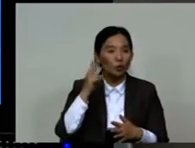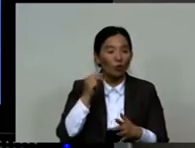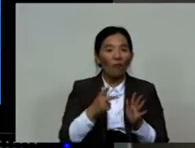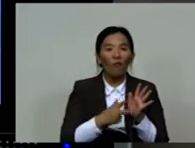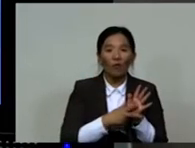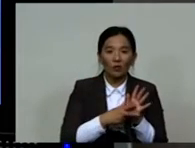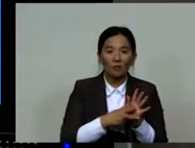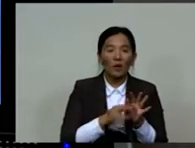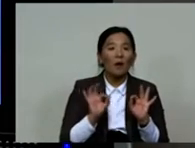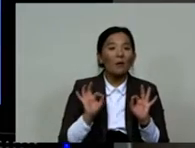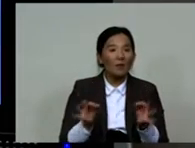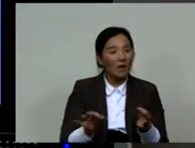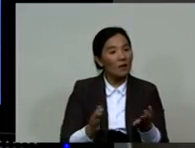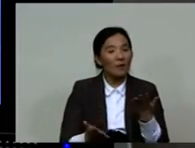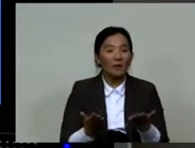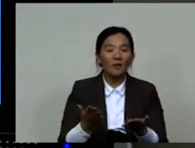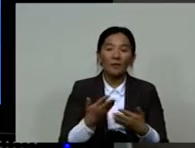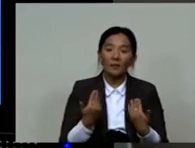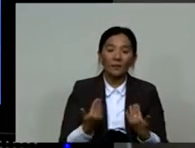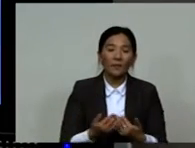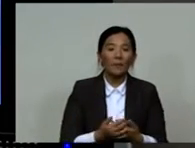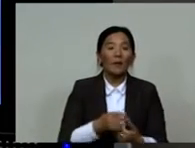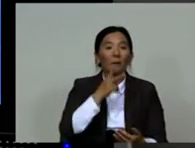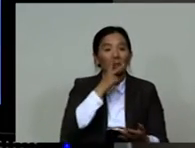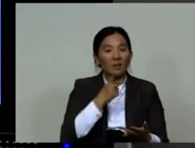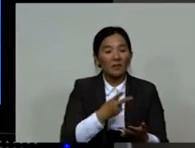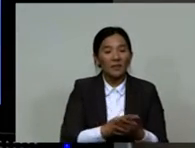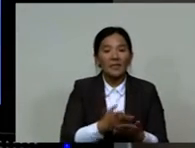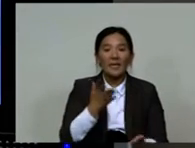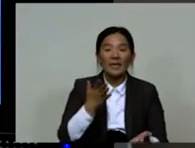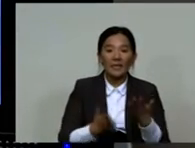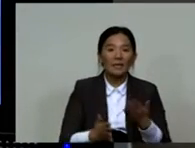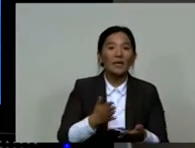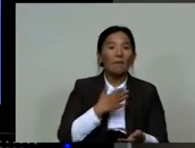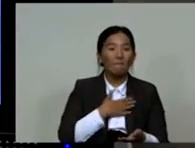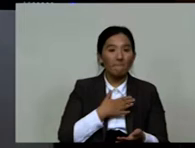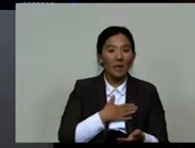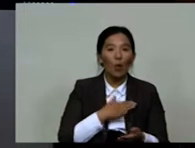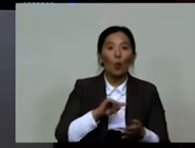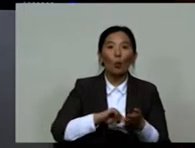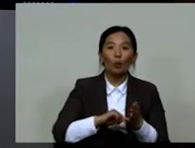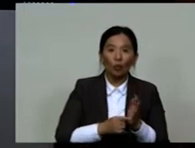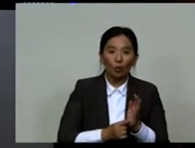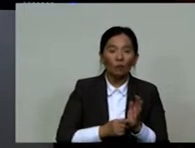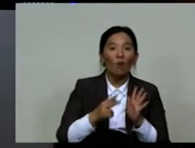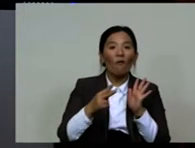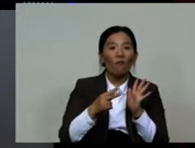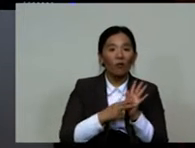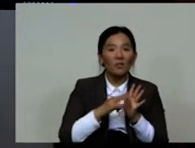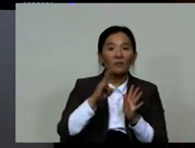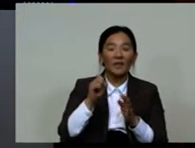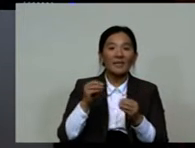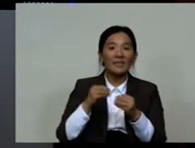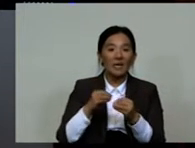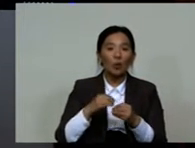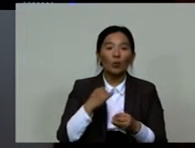8. Правильно ли это? Посмотрите, если мы умножим 8 на 10, у